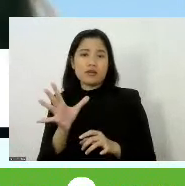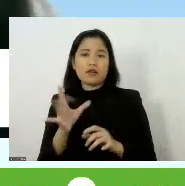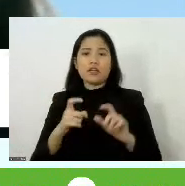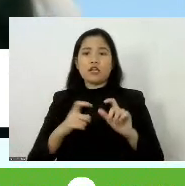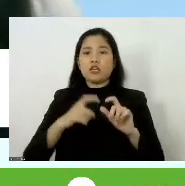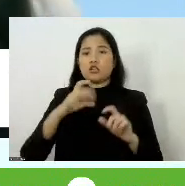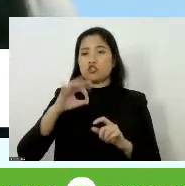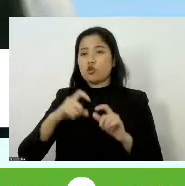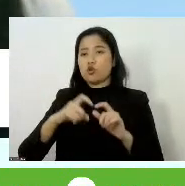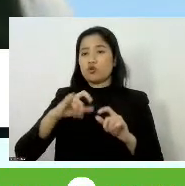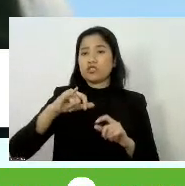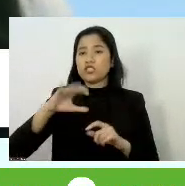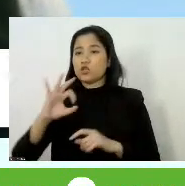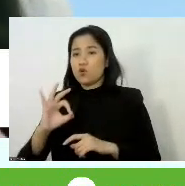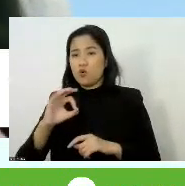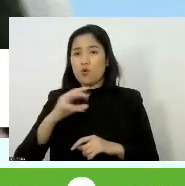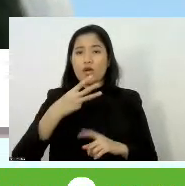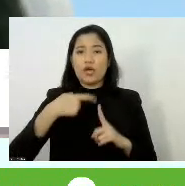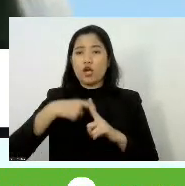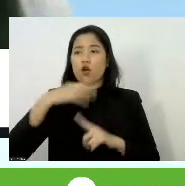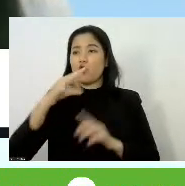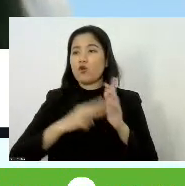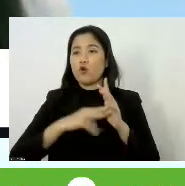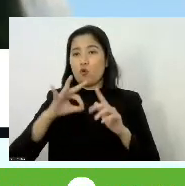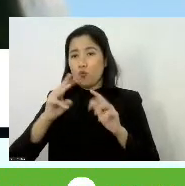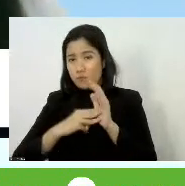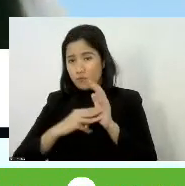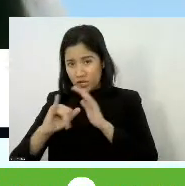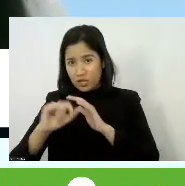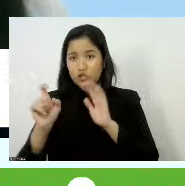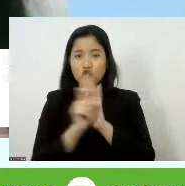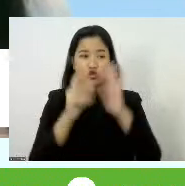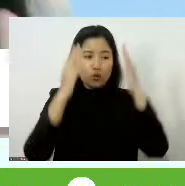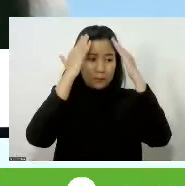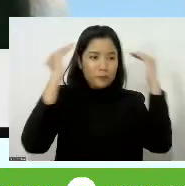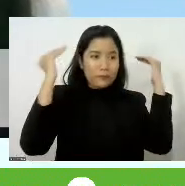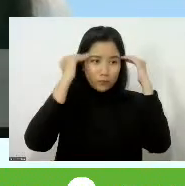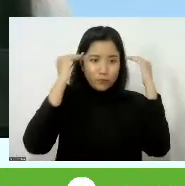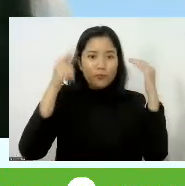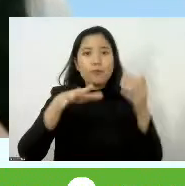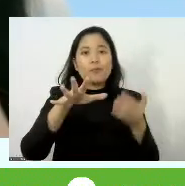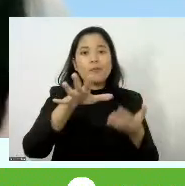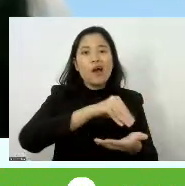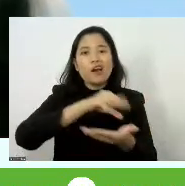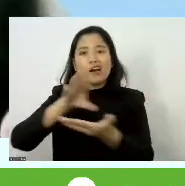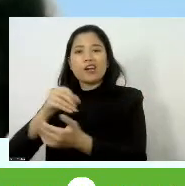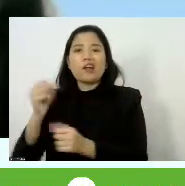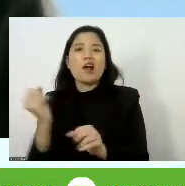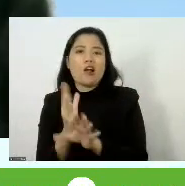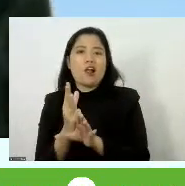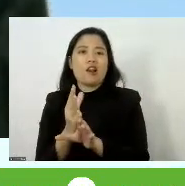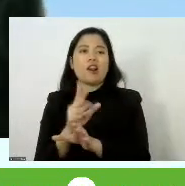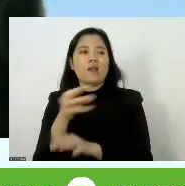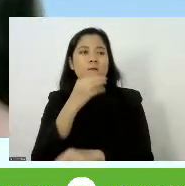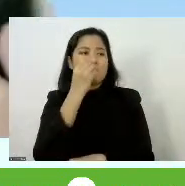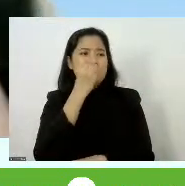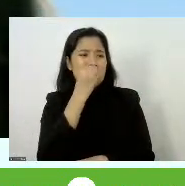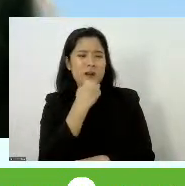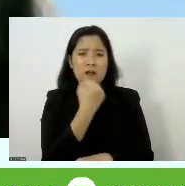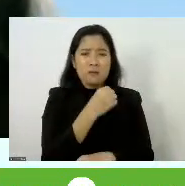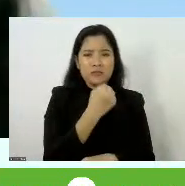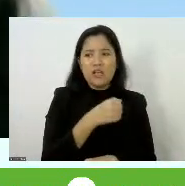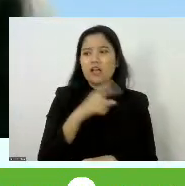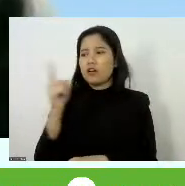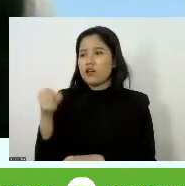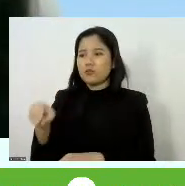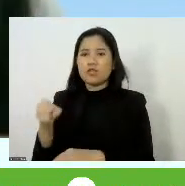berarti kita makannya jenis saran atau harga dari tanaman itu dari hasil panennya kamu jauh lebih mahal karena lebih